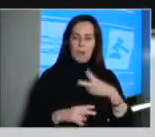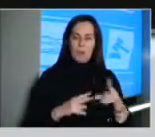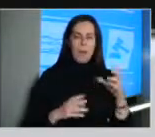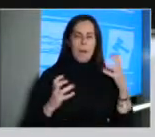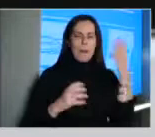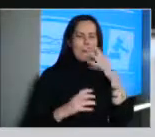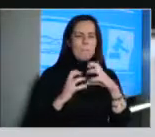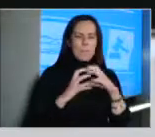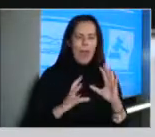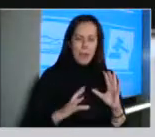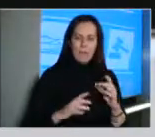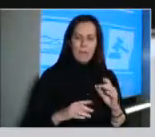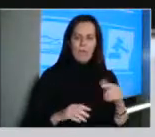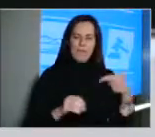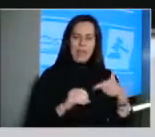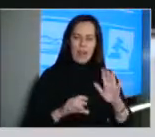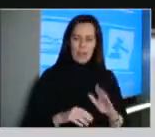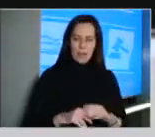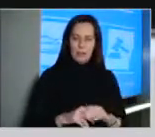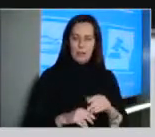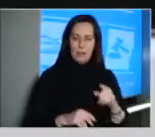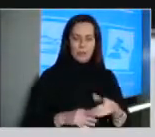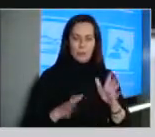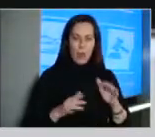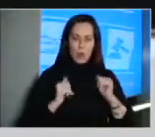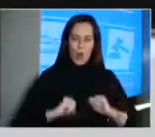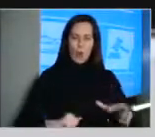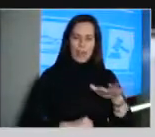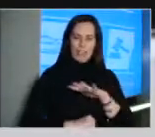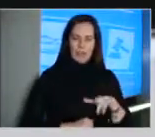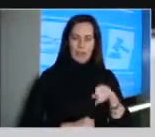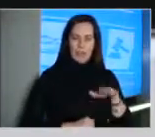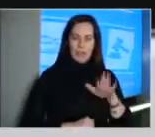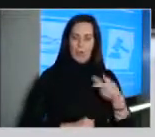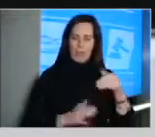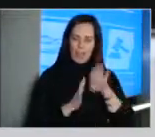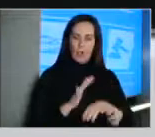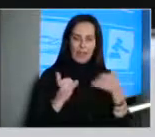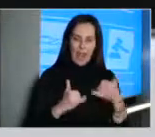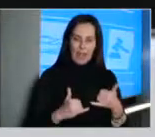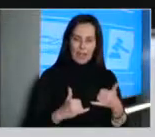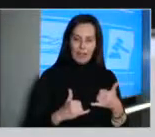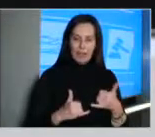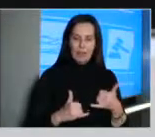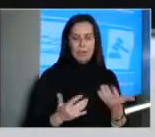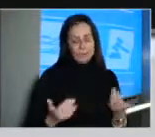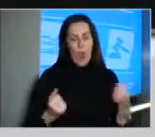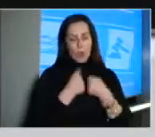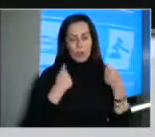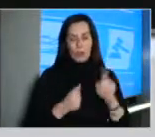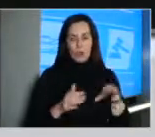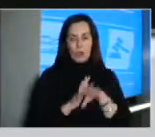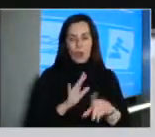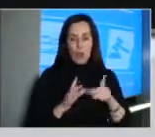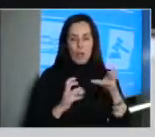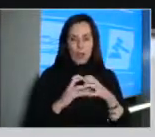הפחם ודלקים אחרים, אוקיי? קודם כל זה מאוד נוח לסביבה. זה גם יהיה יותר זול. כרגע זה פרדוקסלית, זה לא יותר זול